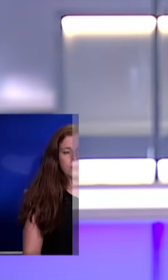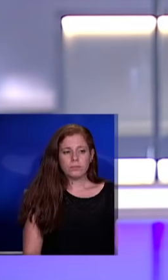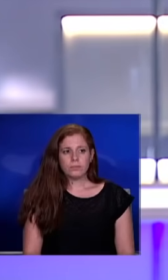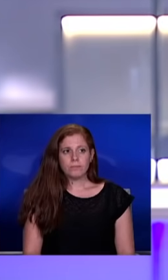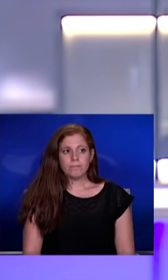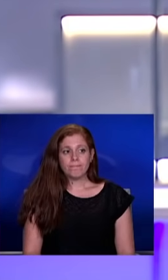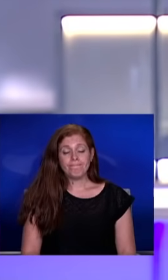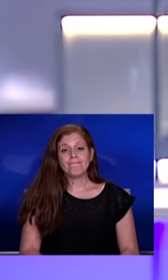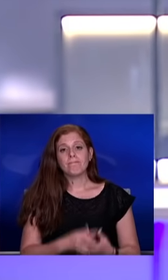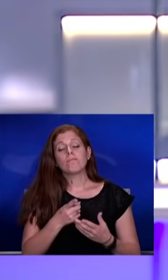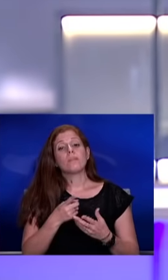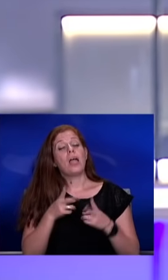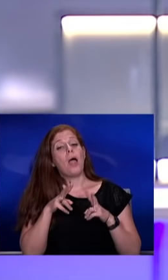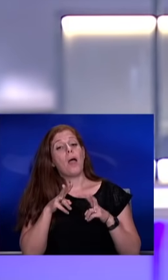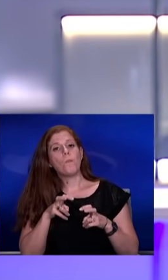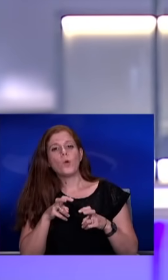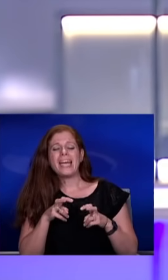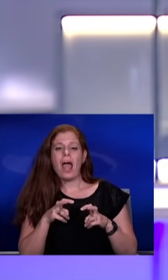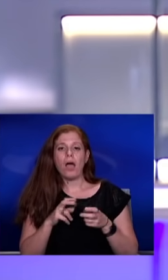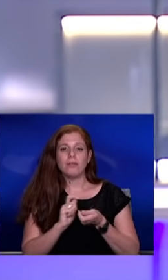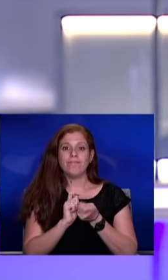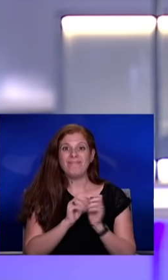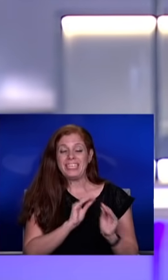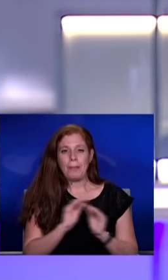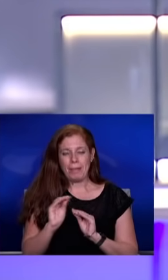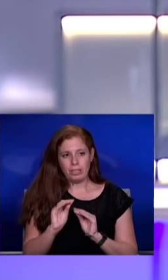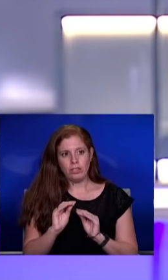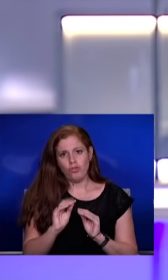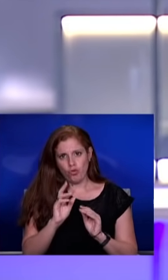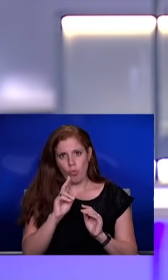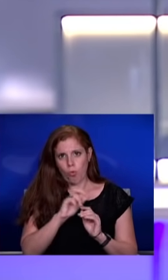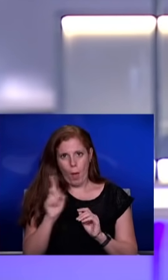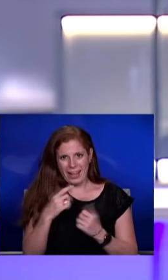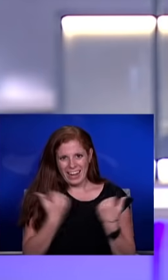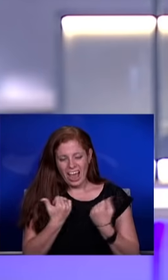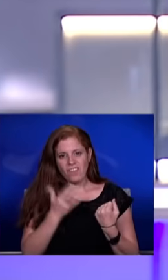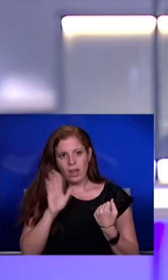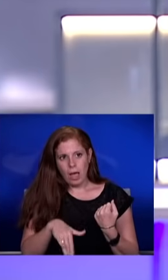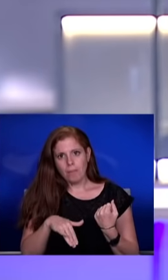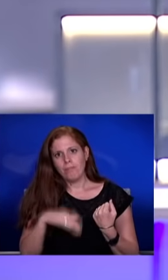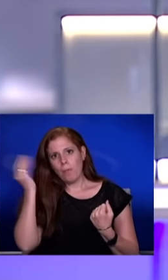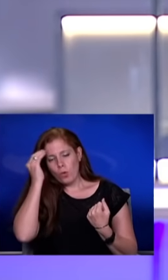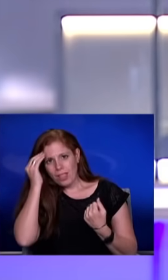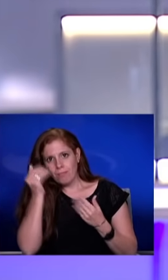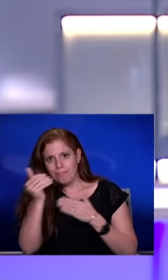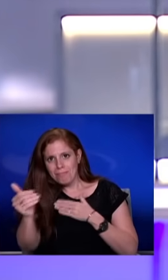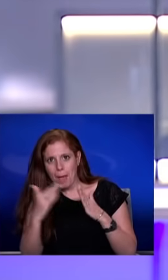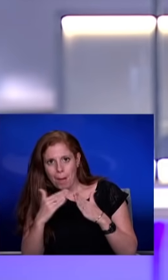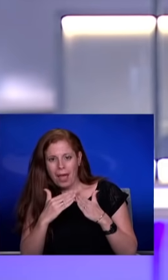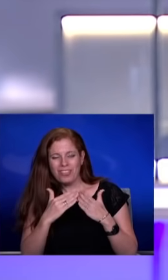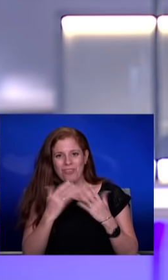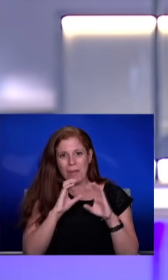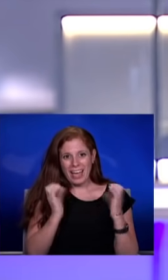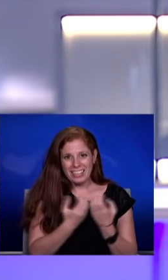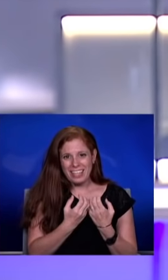חשבנו, המונח היברידי שהפך בקורונה למזוהה לא רק עם כלי רכב, אלא גם עם מתכונת הלימודים, מהבית ומהכיתה, מגיע עכשיו